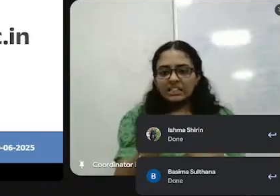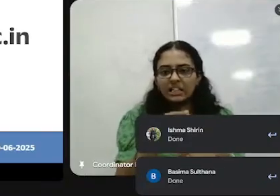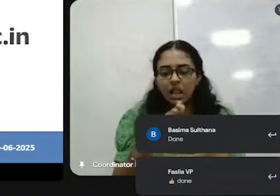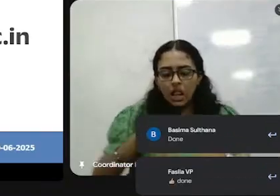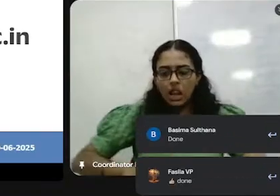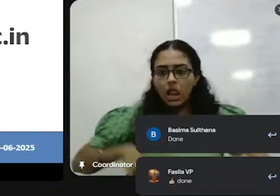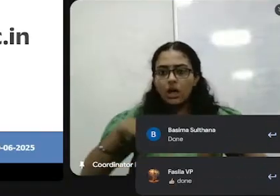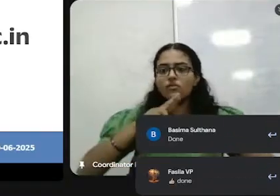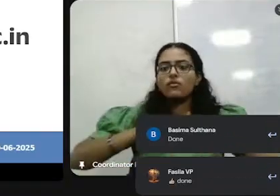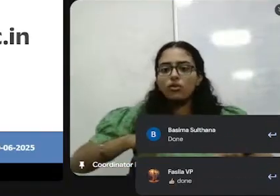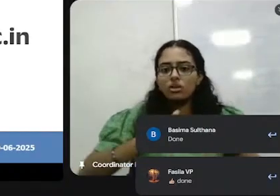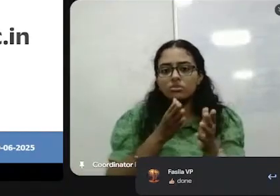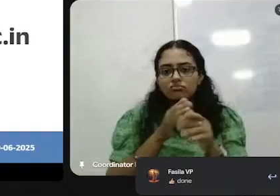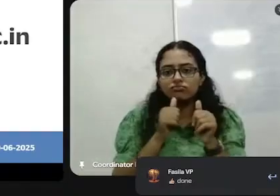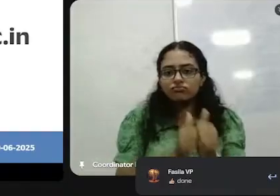ആജീവന.